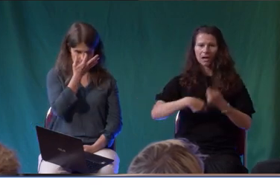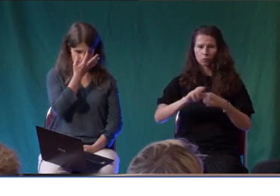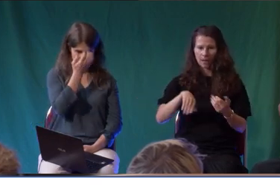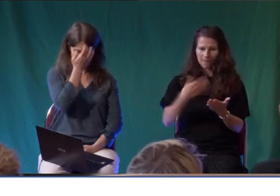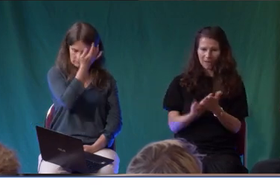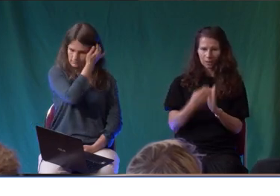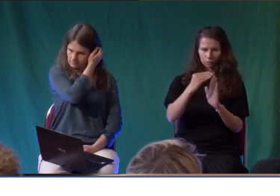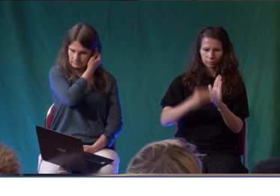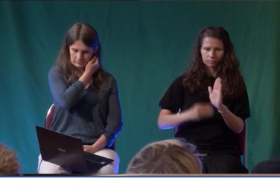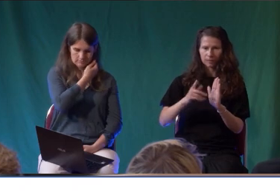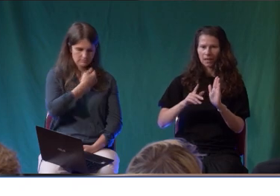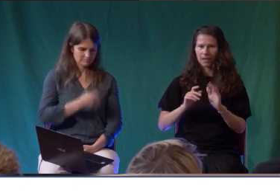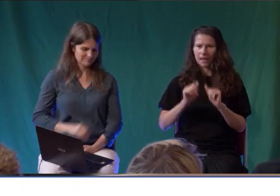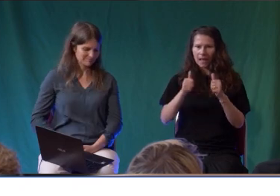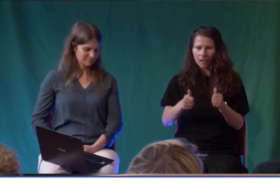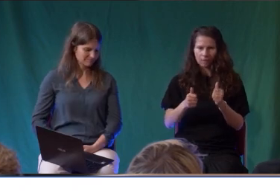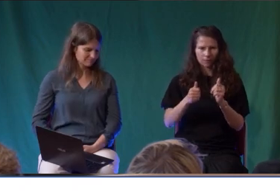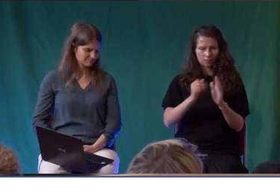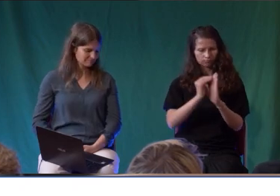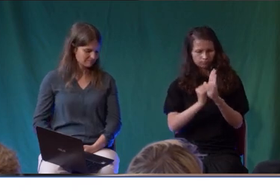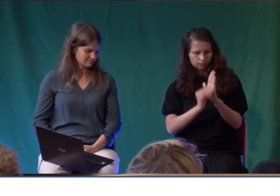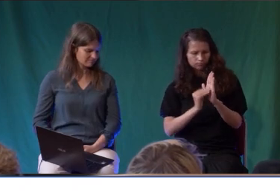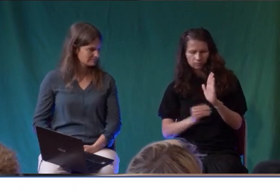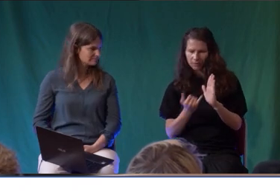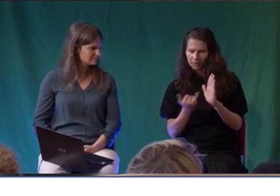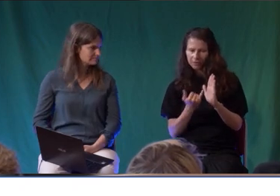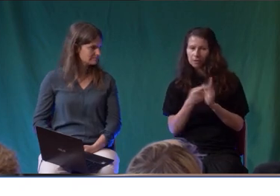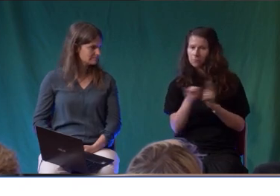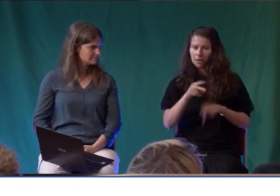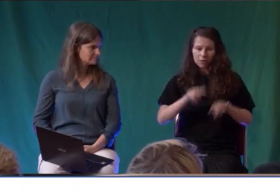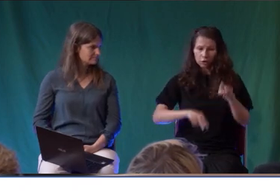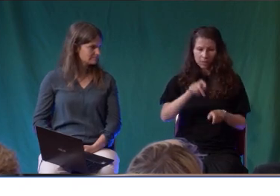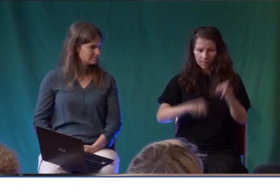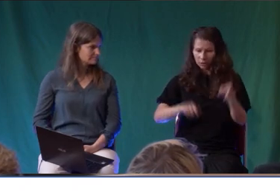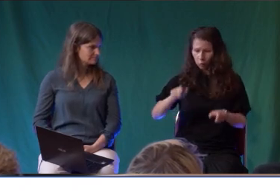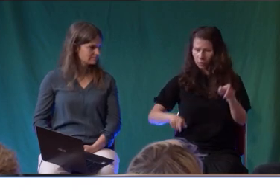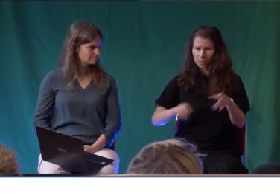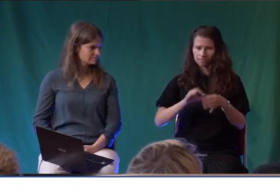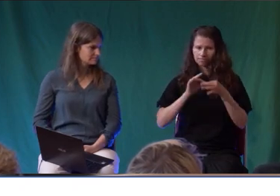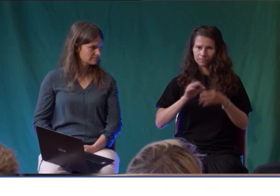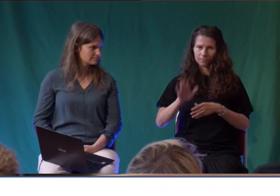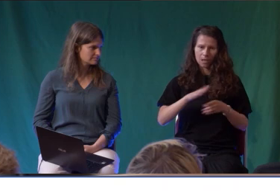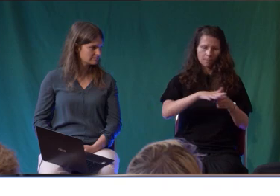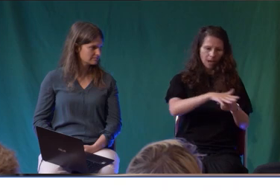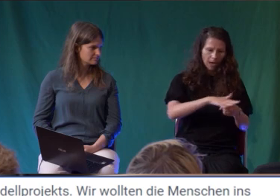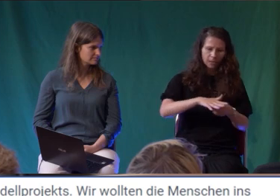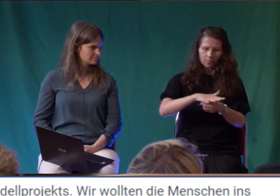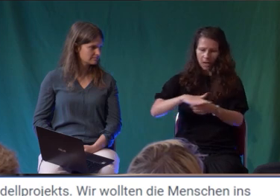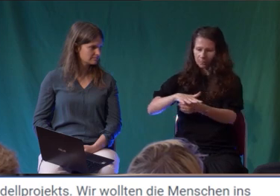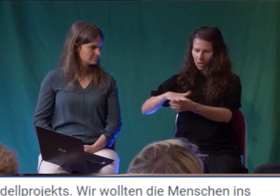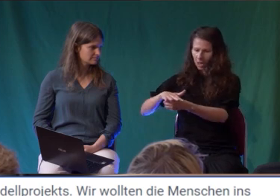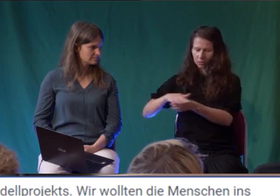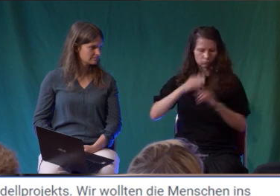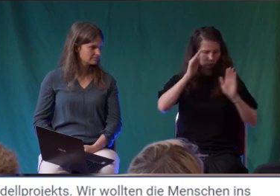und Hilfestellungen wie eben diese verschiedenen Menschen die jeweils in ihrem Bereich zuständig sind gut miteinander